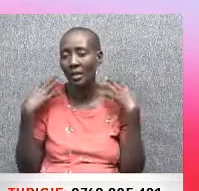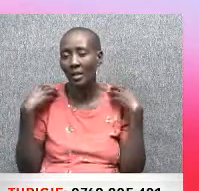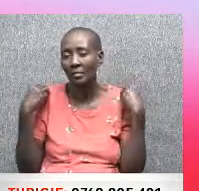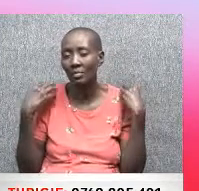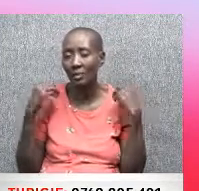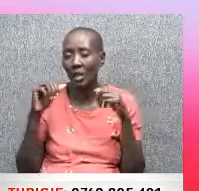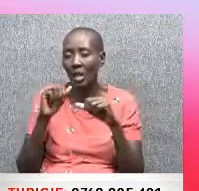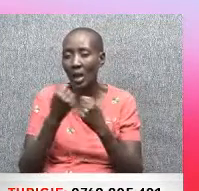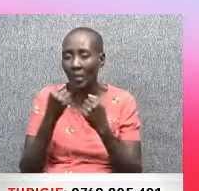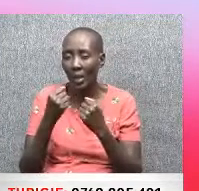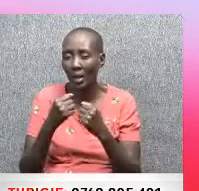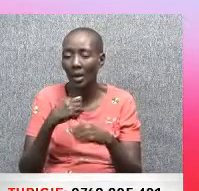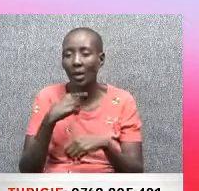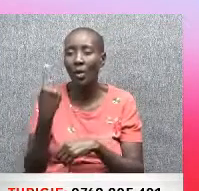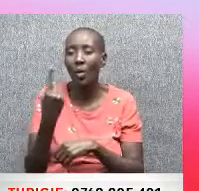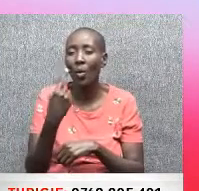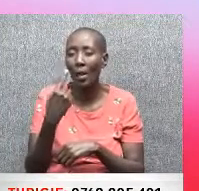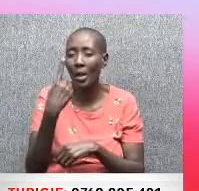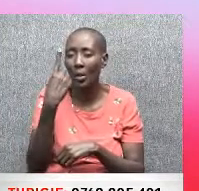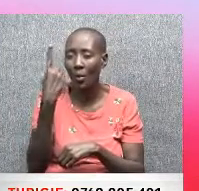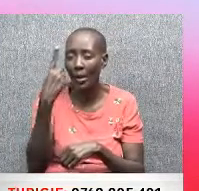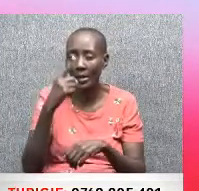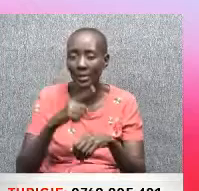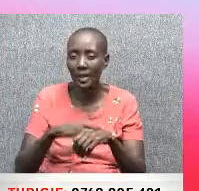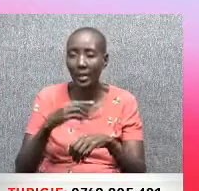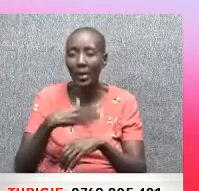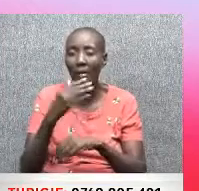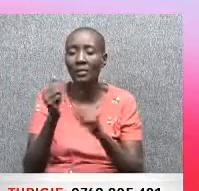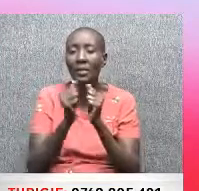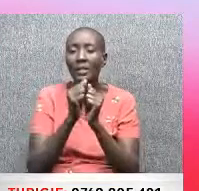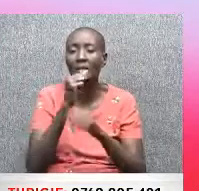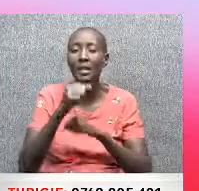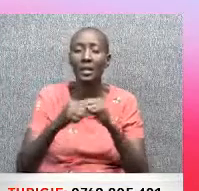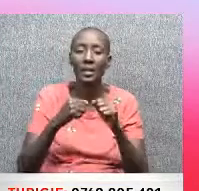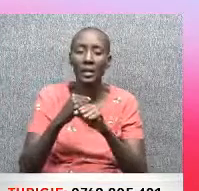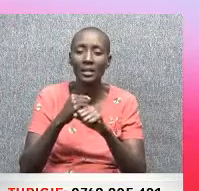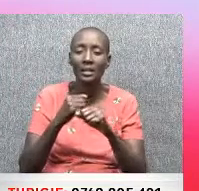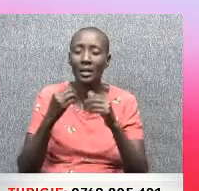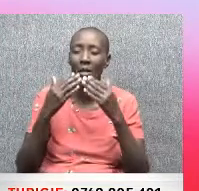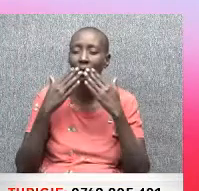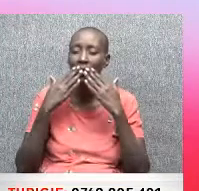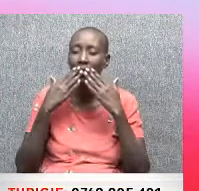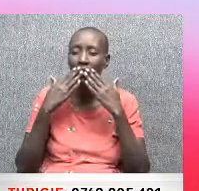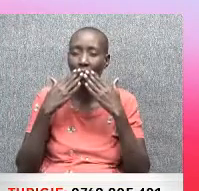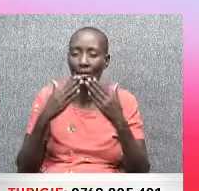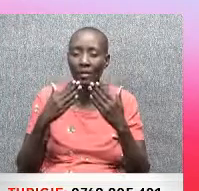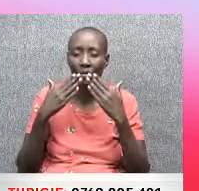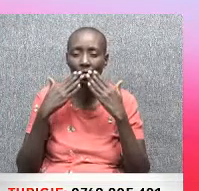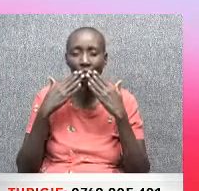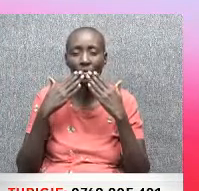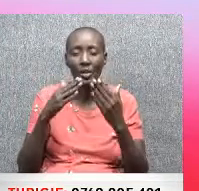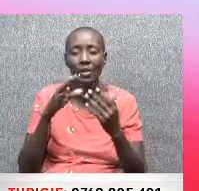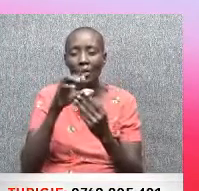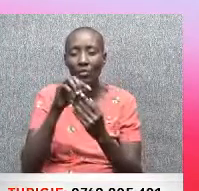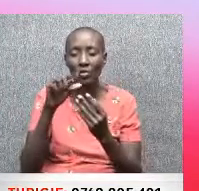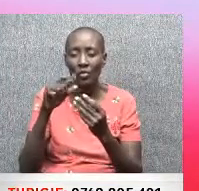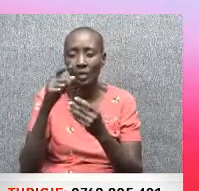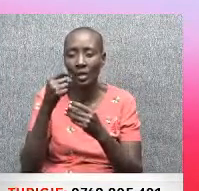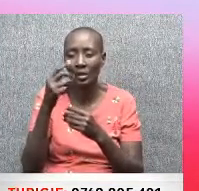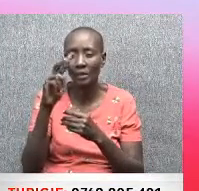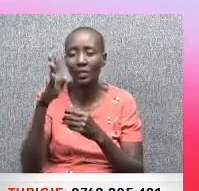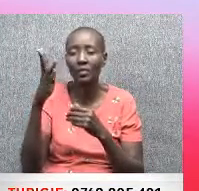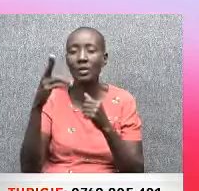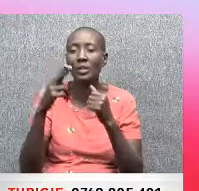hufanyika kila baada ya miaka 10. Nasema asante sana kwa kuchagua taarifa zetu za upeo wa TV47. Kumbuka